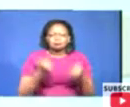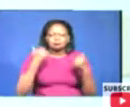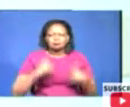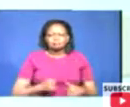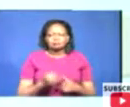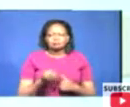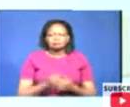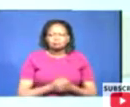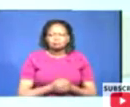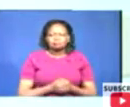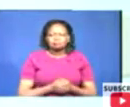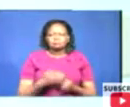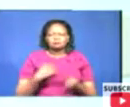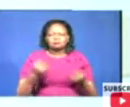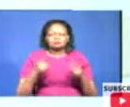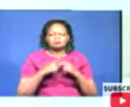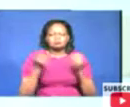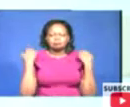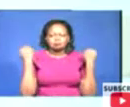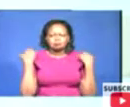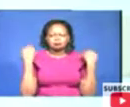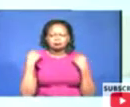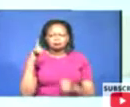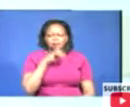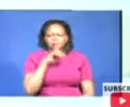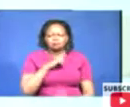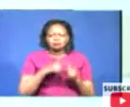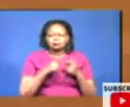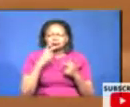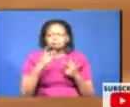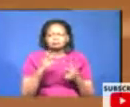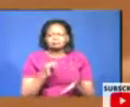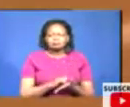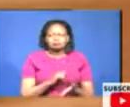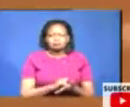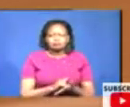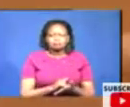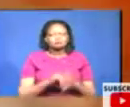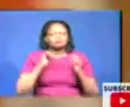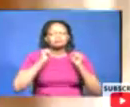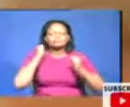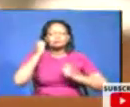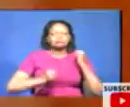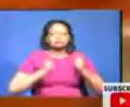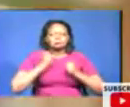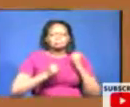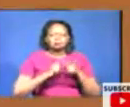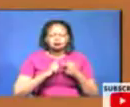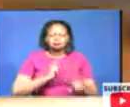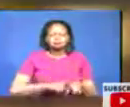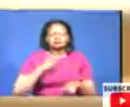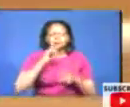sasa nikaanza mazoezi kali kali. Wakaona hii kijana wanaweza kibia. Wakati waliona